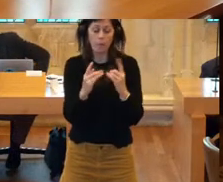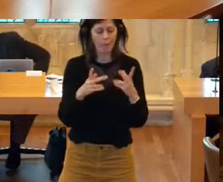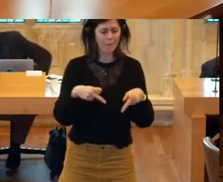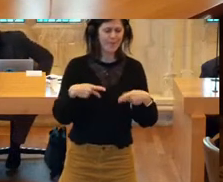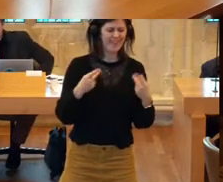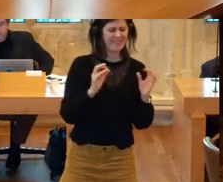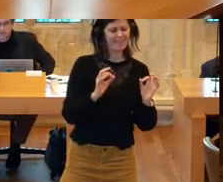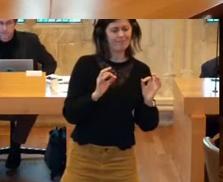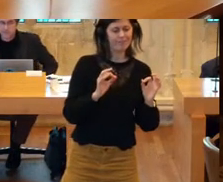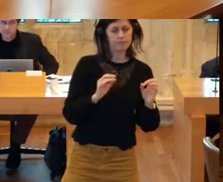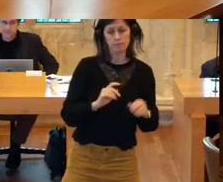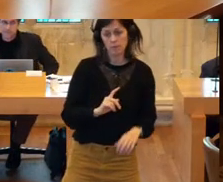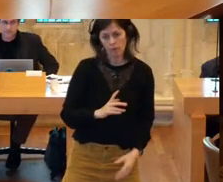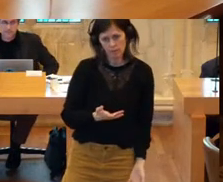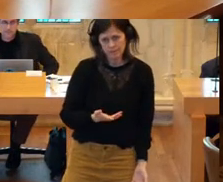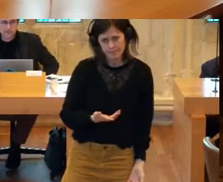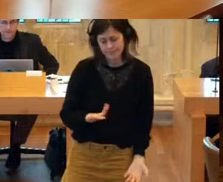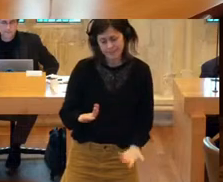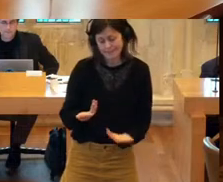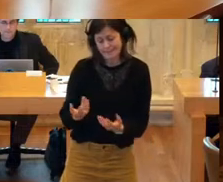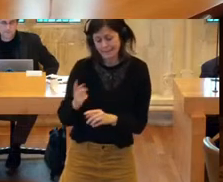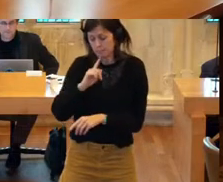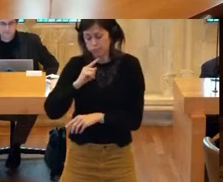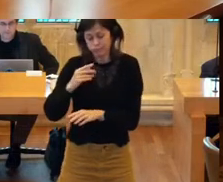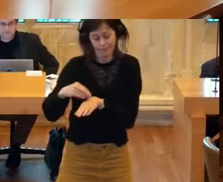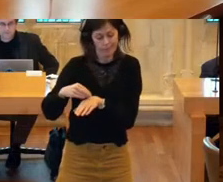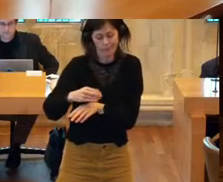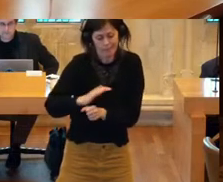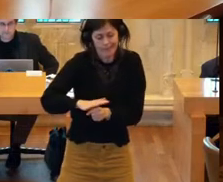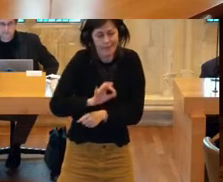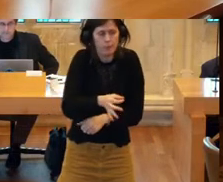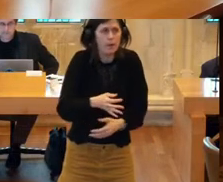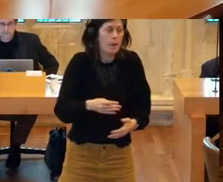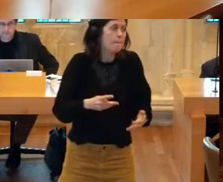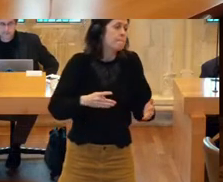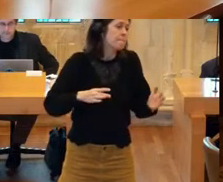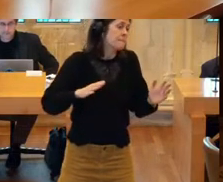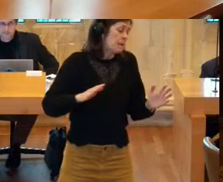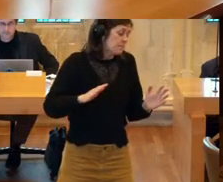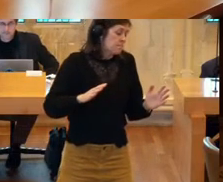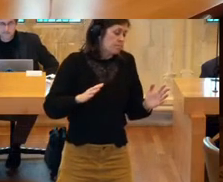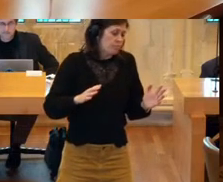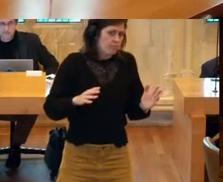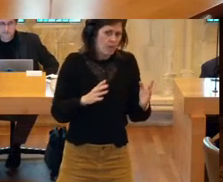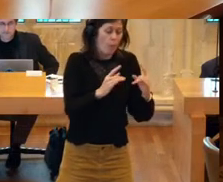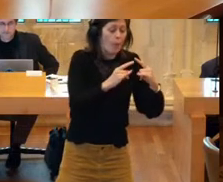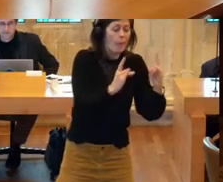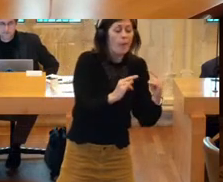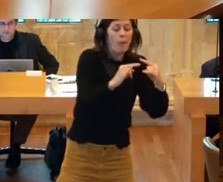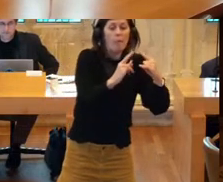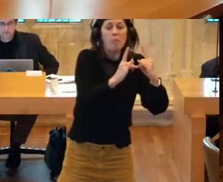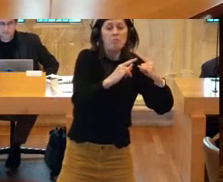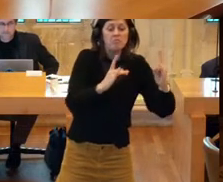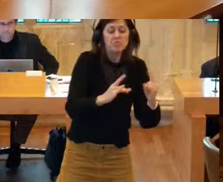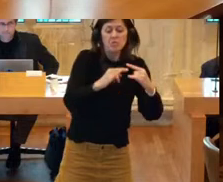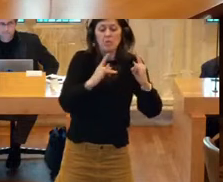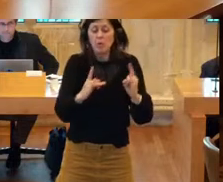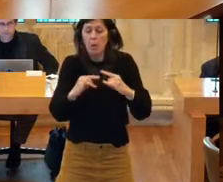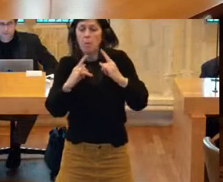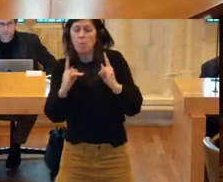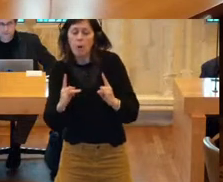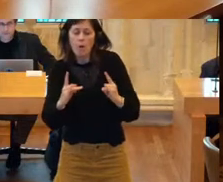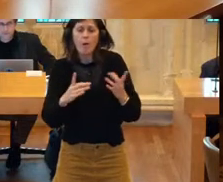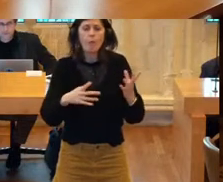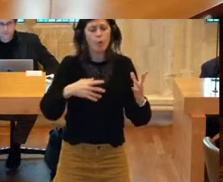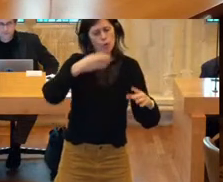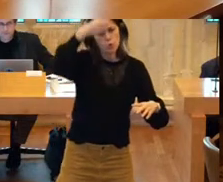un. La vraie question, me semble-t-il, c'est pas de... Il me semble que l'idée de rendre ce campement bien desservi en